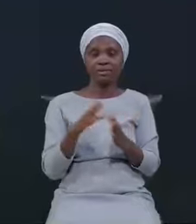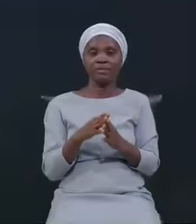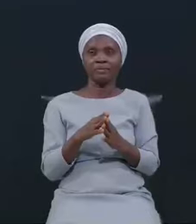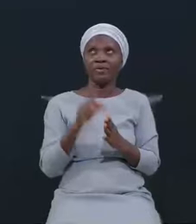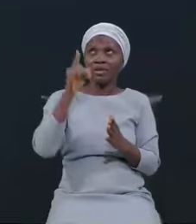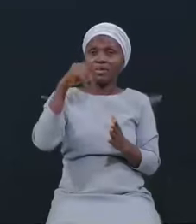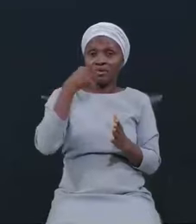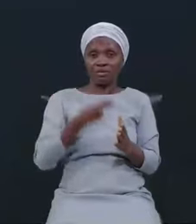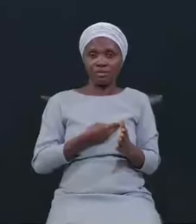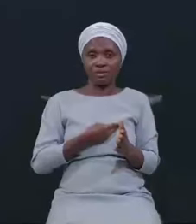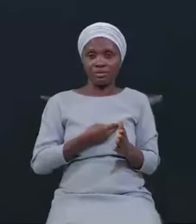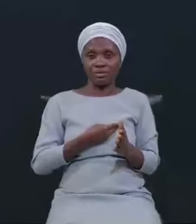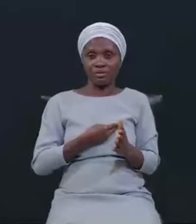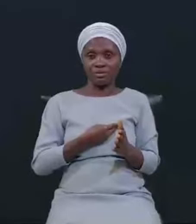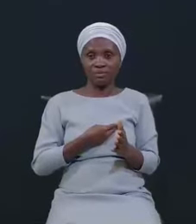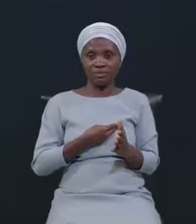Verset 11.